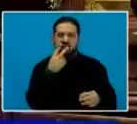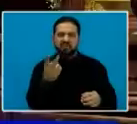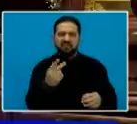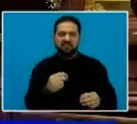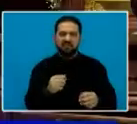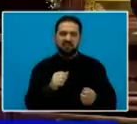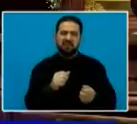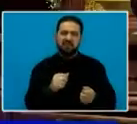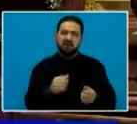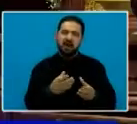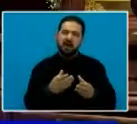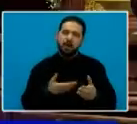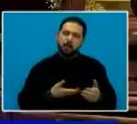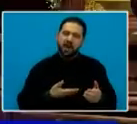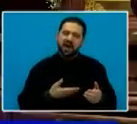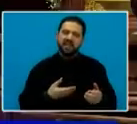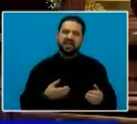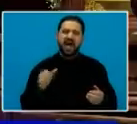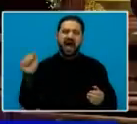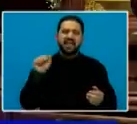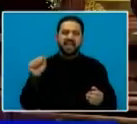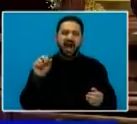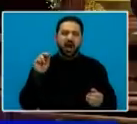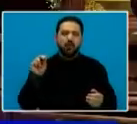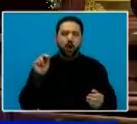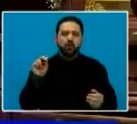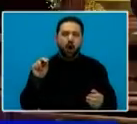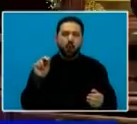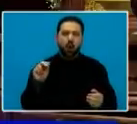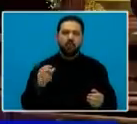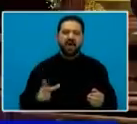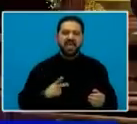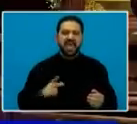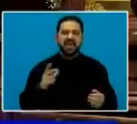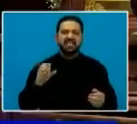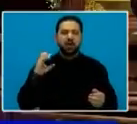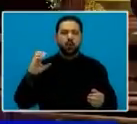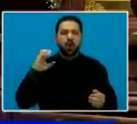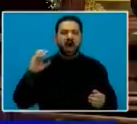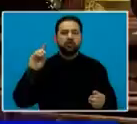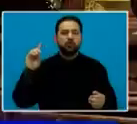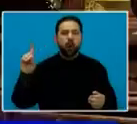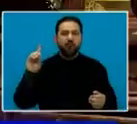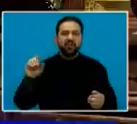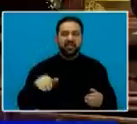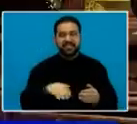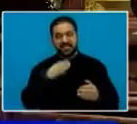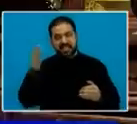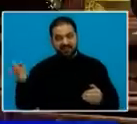Preacucenice Părinte Protopop, este curajul duhovnicesc diferit de